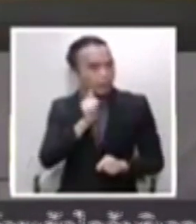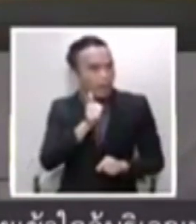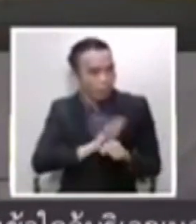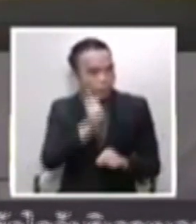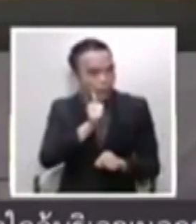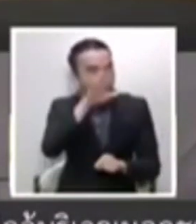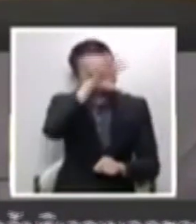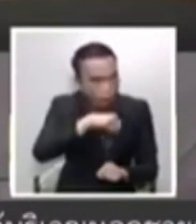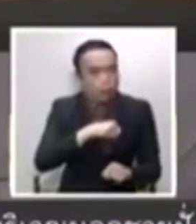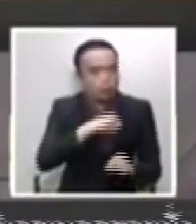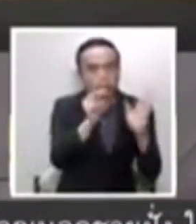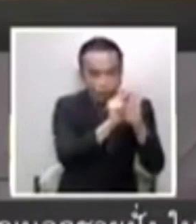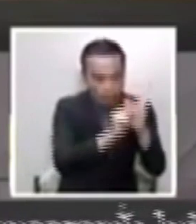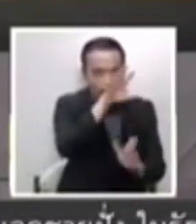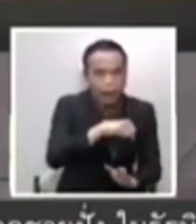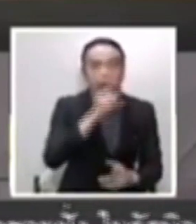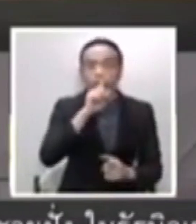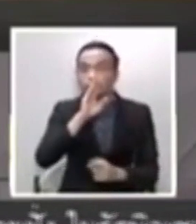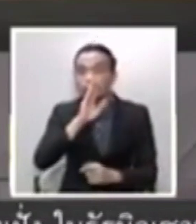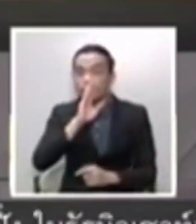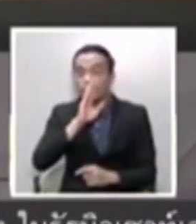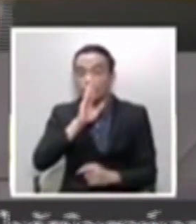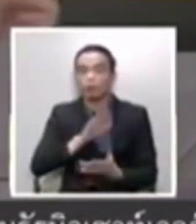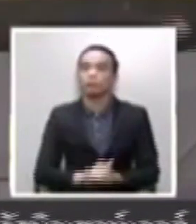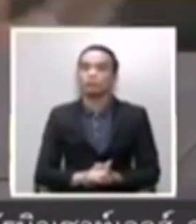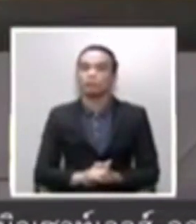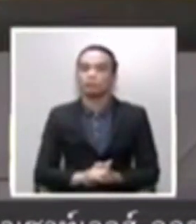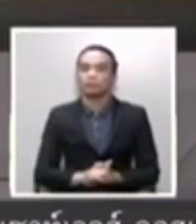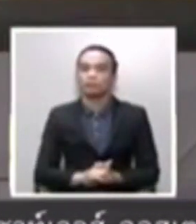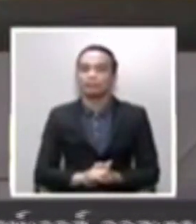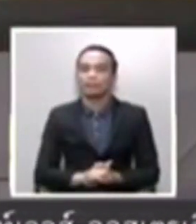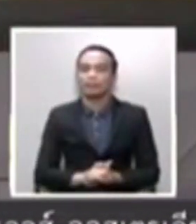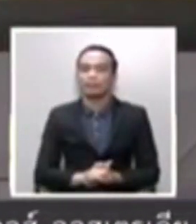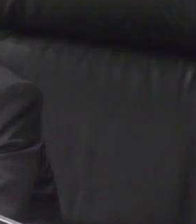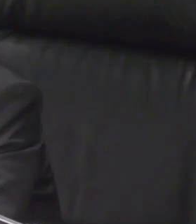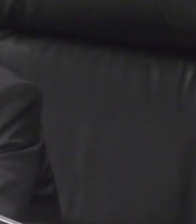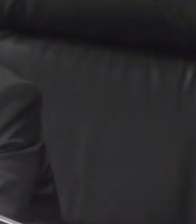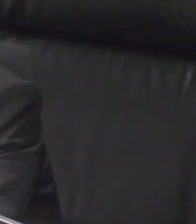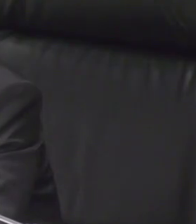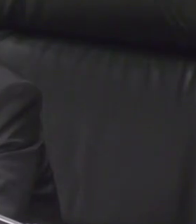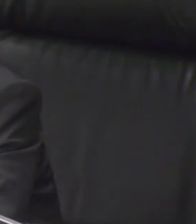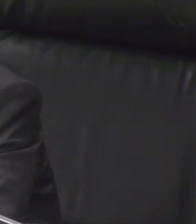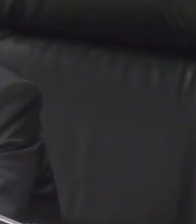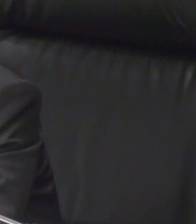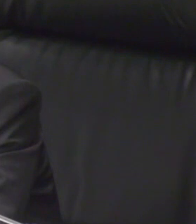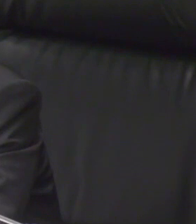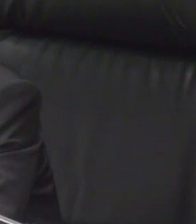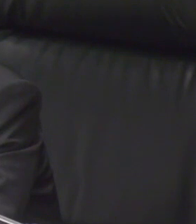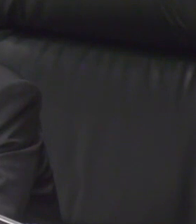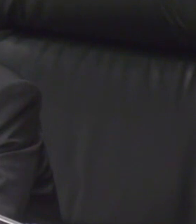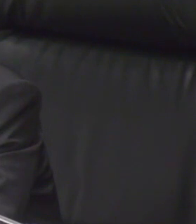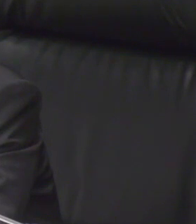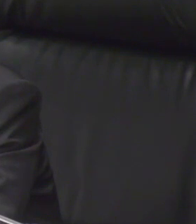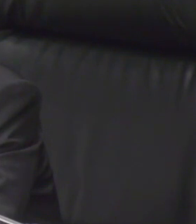ที่รัฐบาลถวายสัตย์ปฏิญาณไม่ครบถ้วนตามรัฐธรรมนูญจะอภิปรายใน4ประเด็นนะคะ4